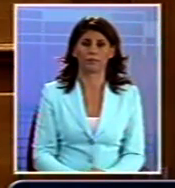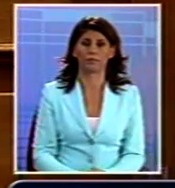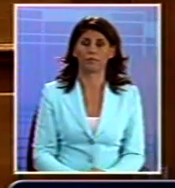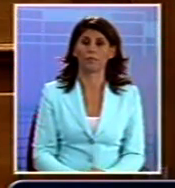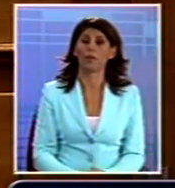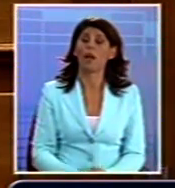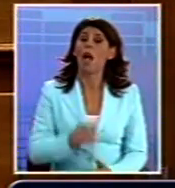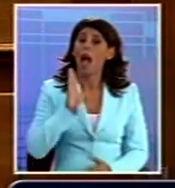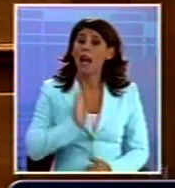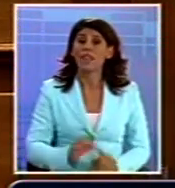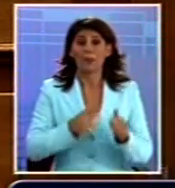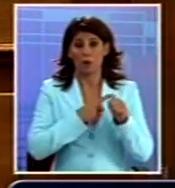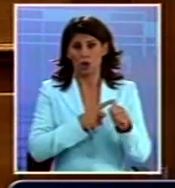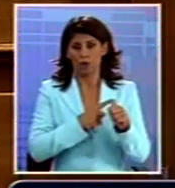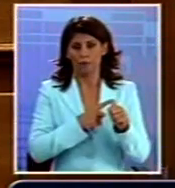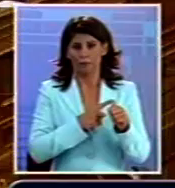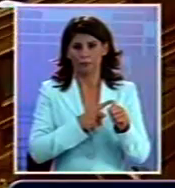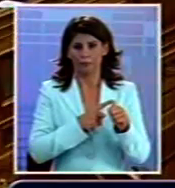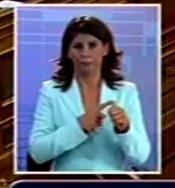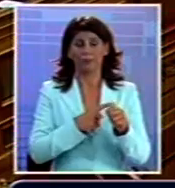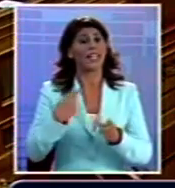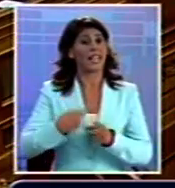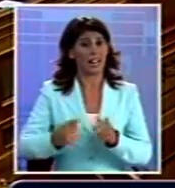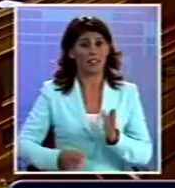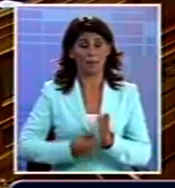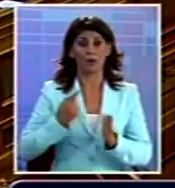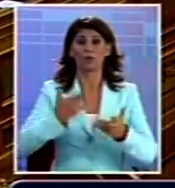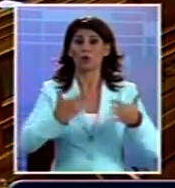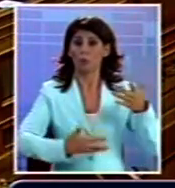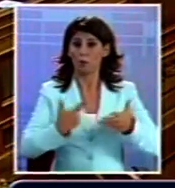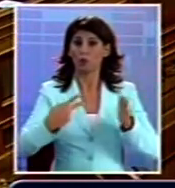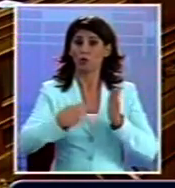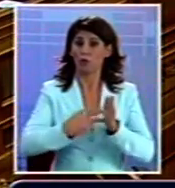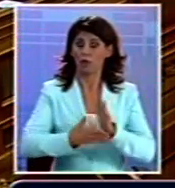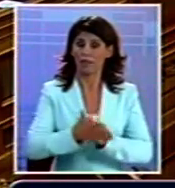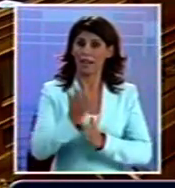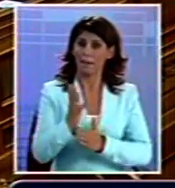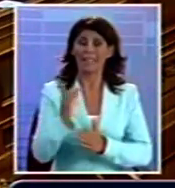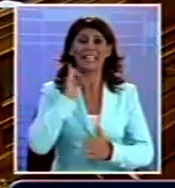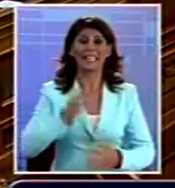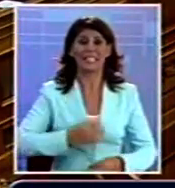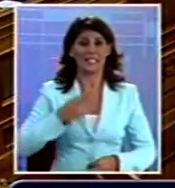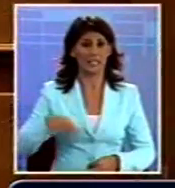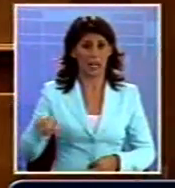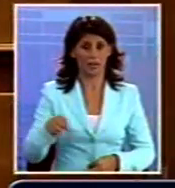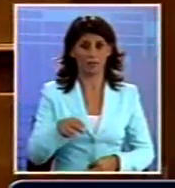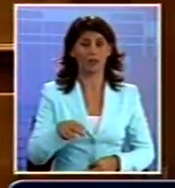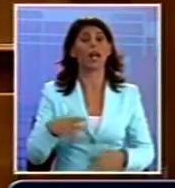Αλήθεια πρώτη λοιπόν. Η Ελλάδα για πρώτη φορά στον προϋπολογισμό του 2015, κυρίες και κύριοι συνάδελφοι,